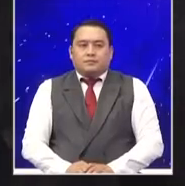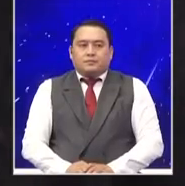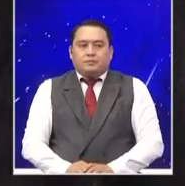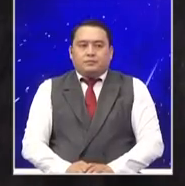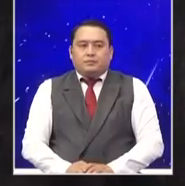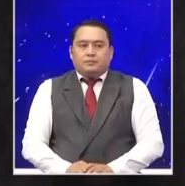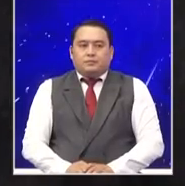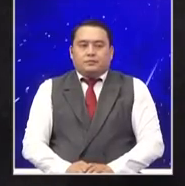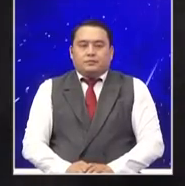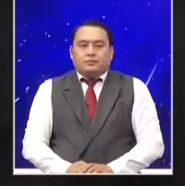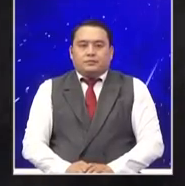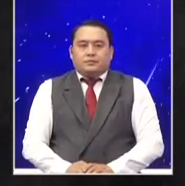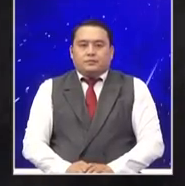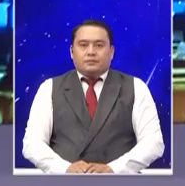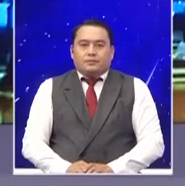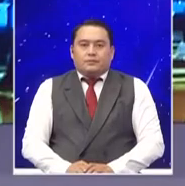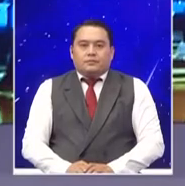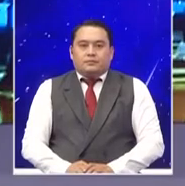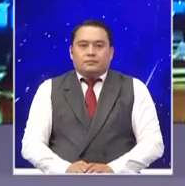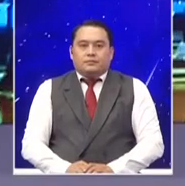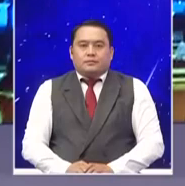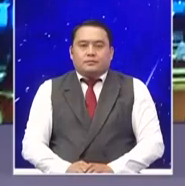Муканов, телеканал ЖТСУ.